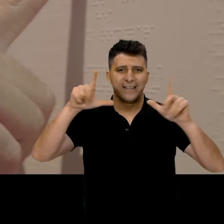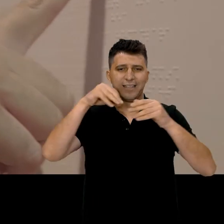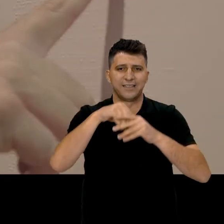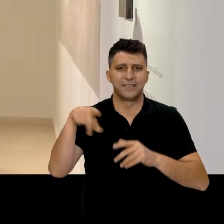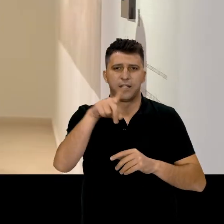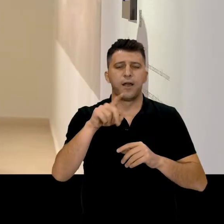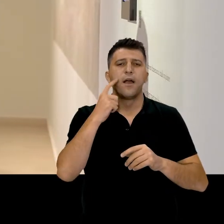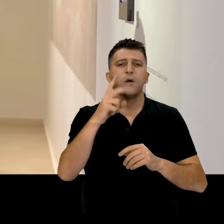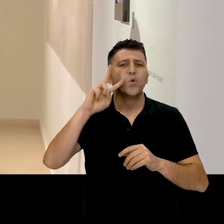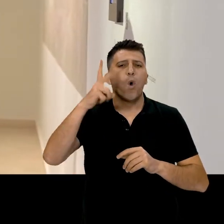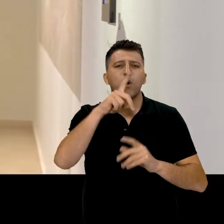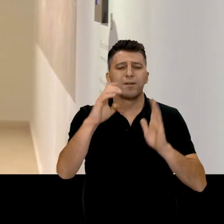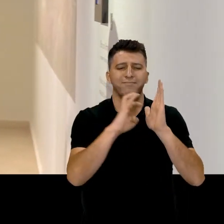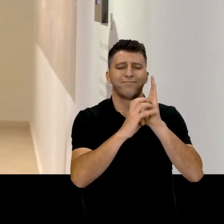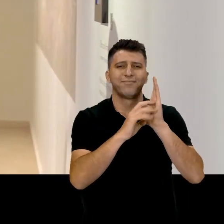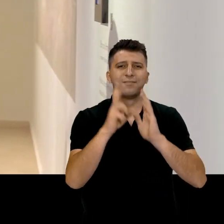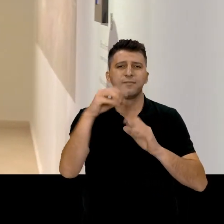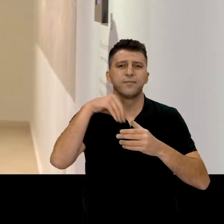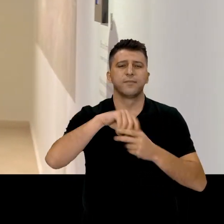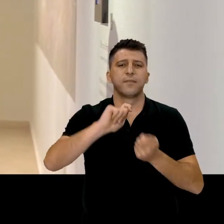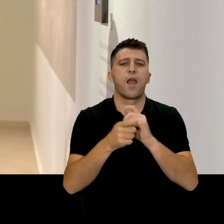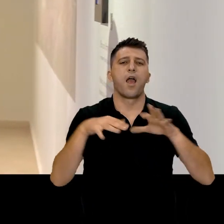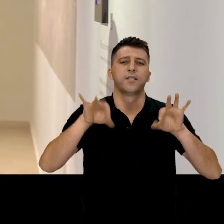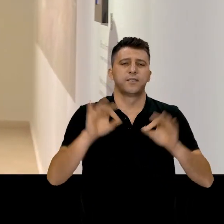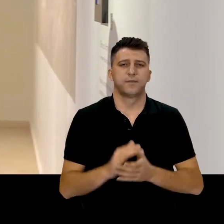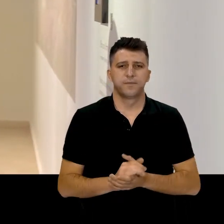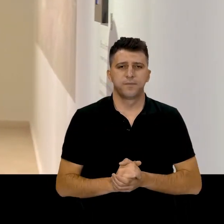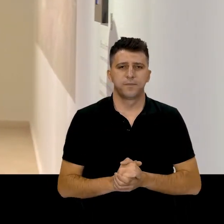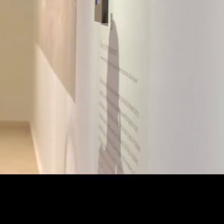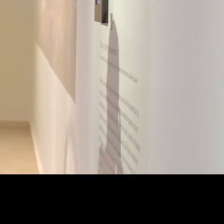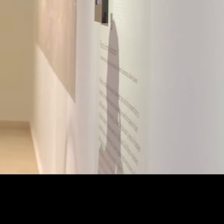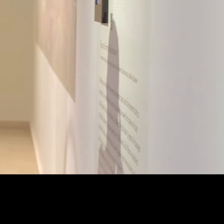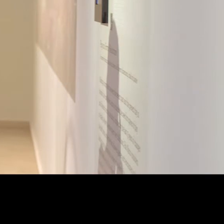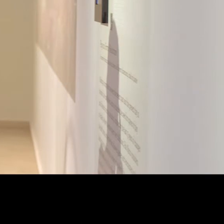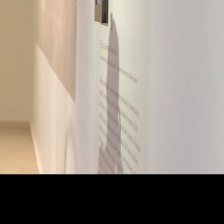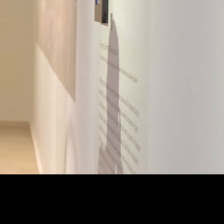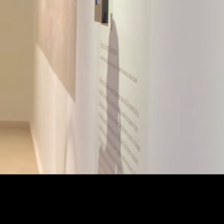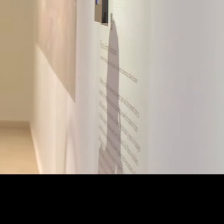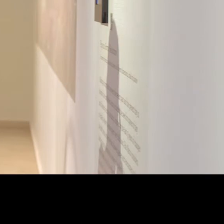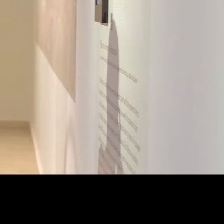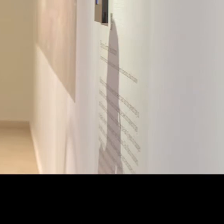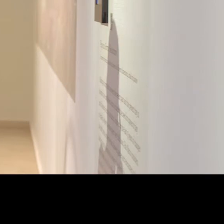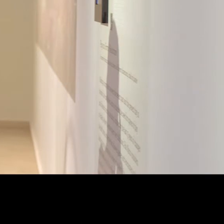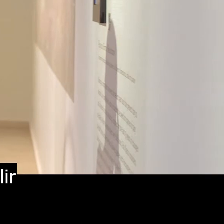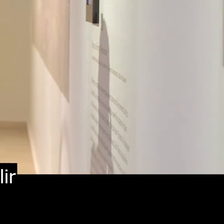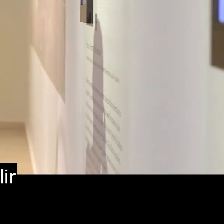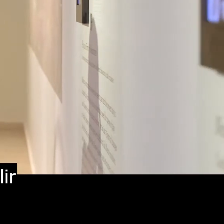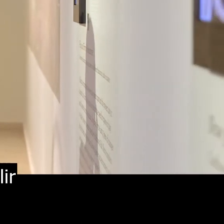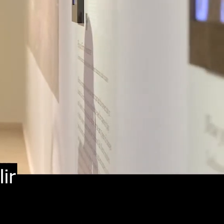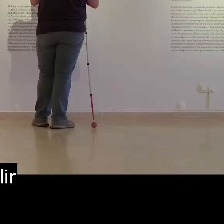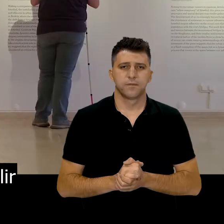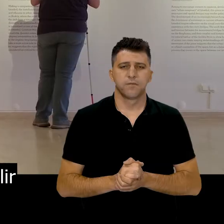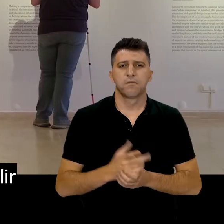baskılarıyla versiyonlarını hazırlıyoruz. Görme engelli bir adam parmağını üzerinde gezdirerek bilgi panosundaki metni okudu. Ya